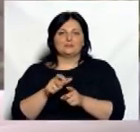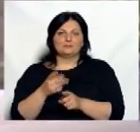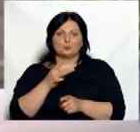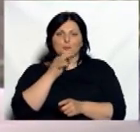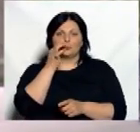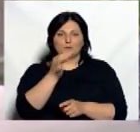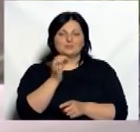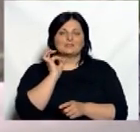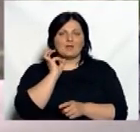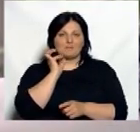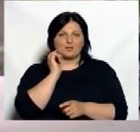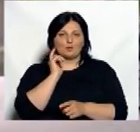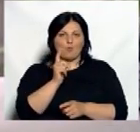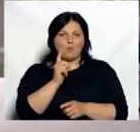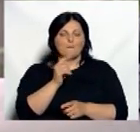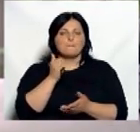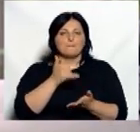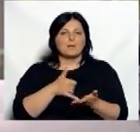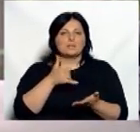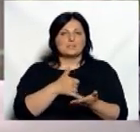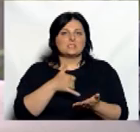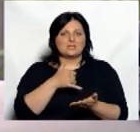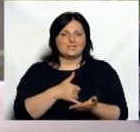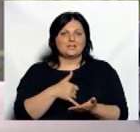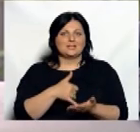დუდუკი არ არის. ბენზინი